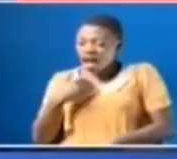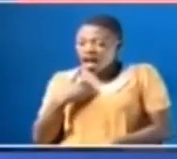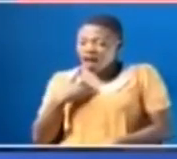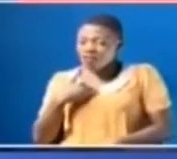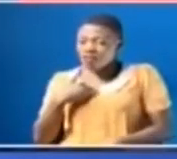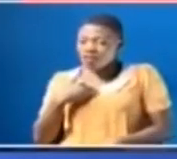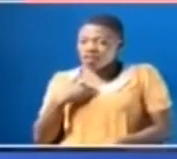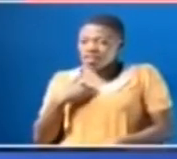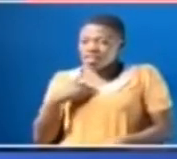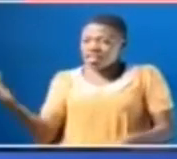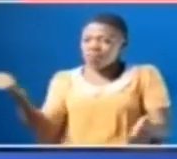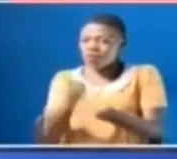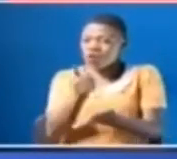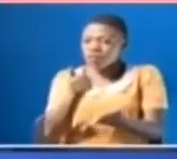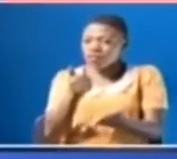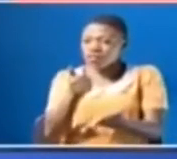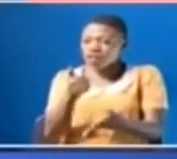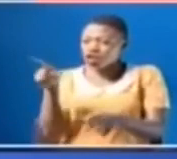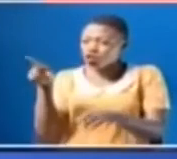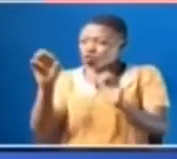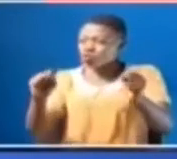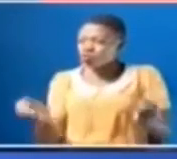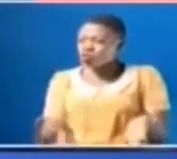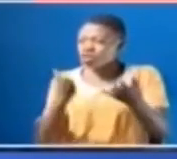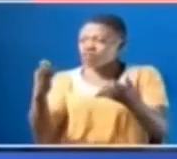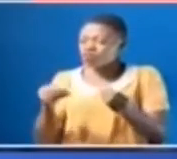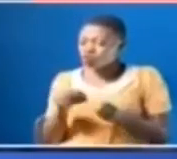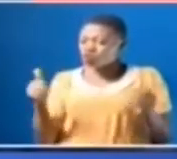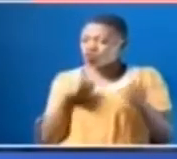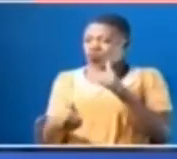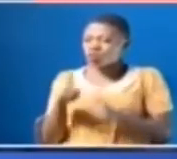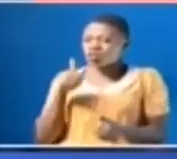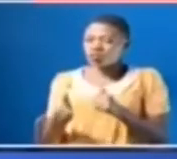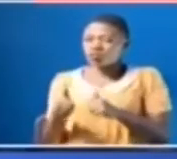sekta ya ajira hapa nchini, mngetoa suluhu gani?